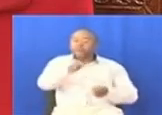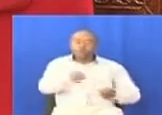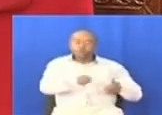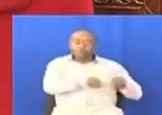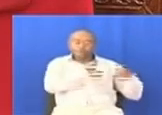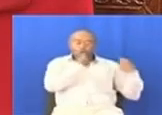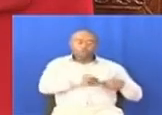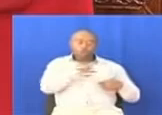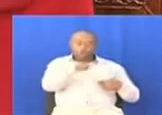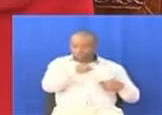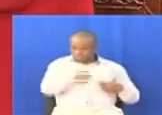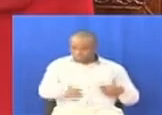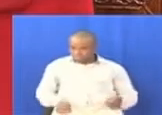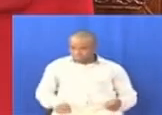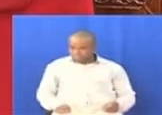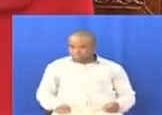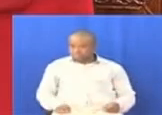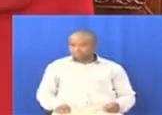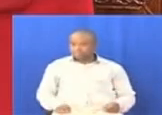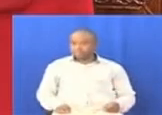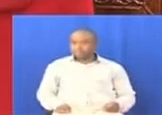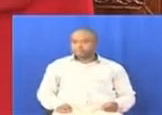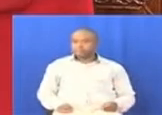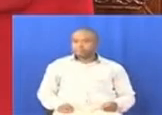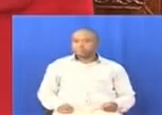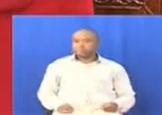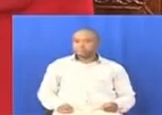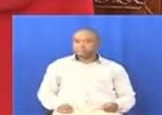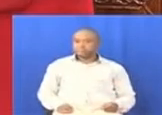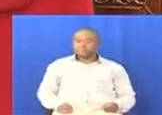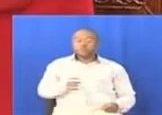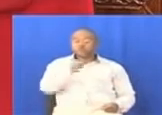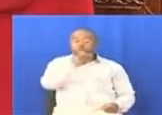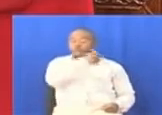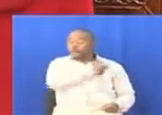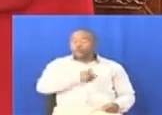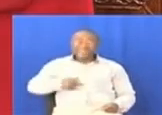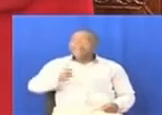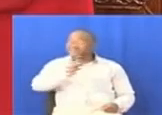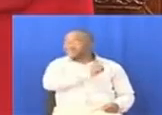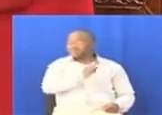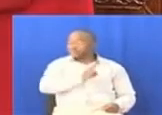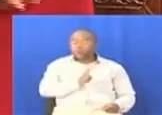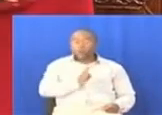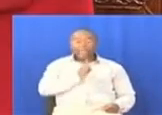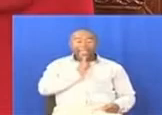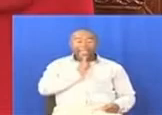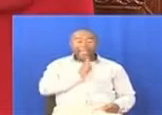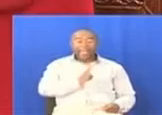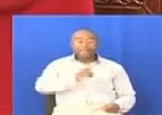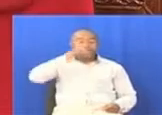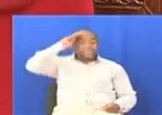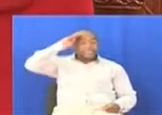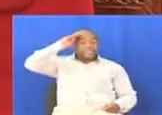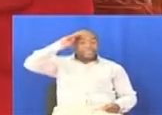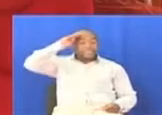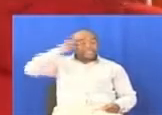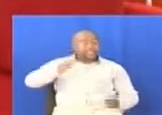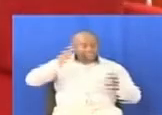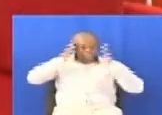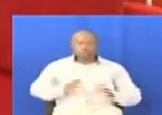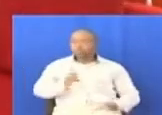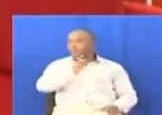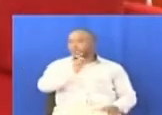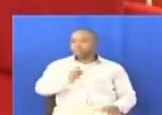Kiswahili. Rais si kwamba ni amiri jeshi mkuu peke yake. Rais